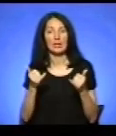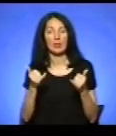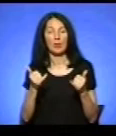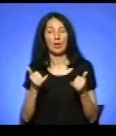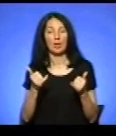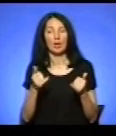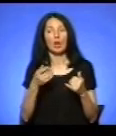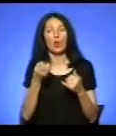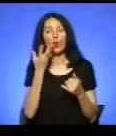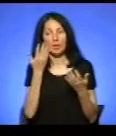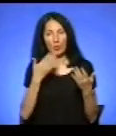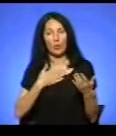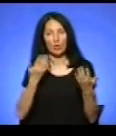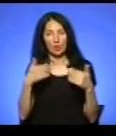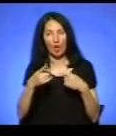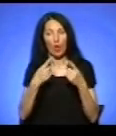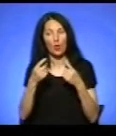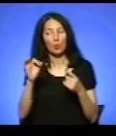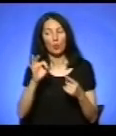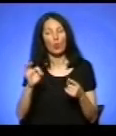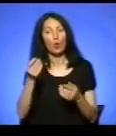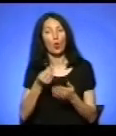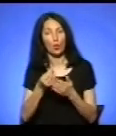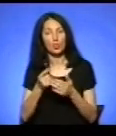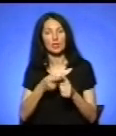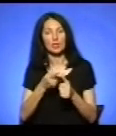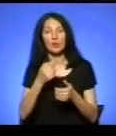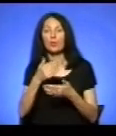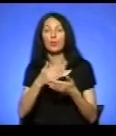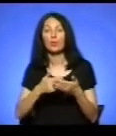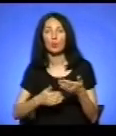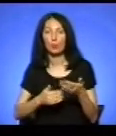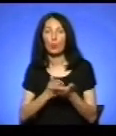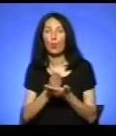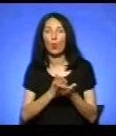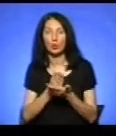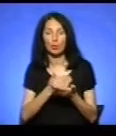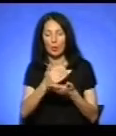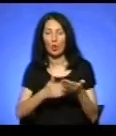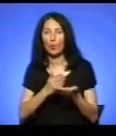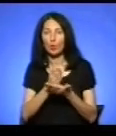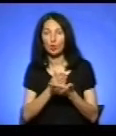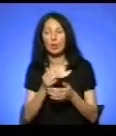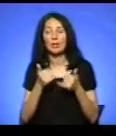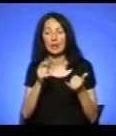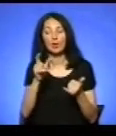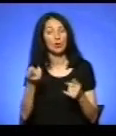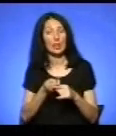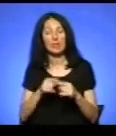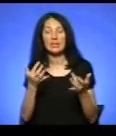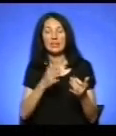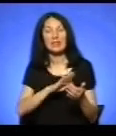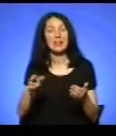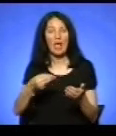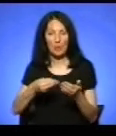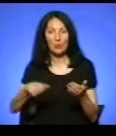заговорили про кошти і про, називаємо перелік послуг, щоб знову ж таки заходити тих людей, які ще, можливо, не підписали декларації, підписати,